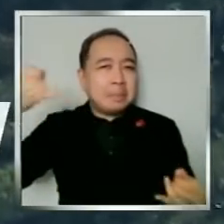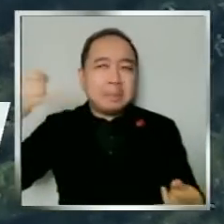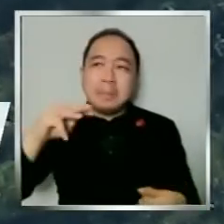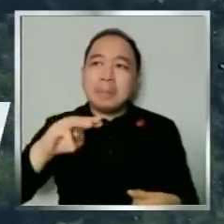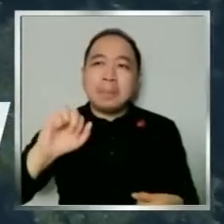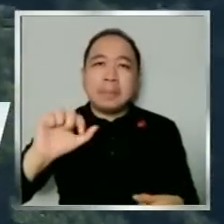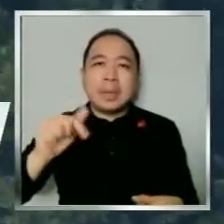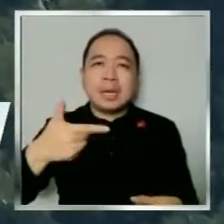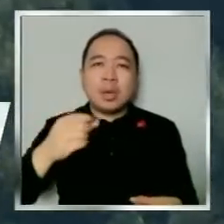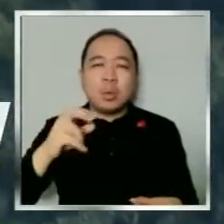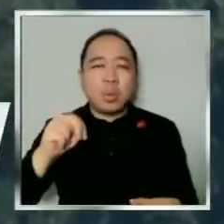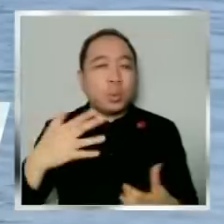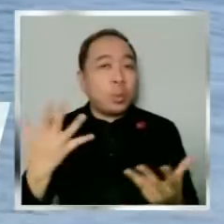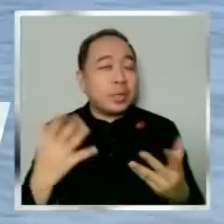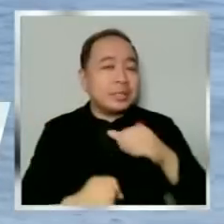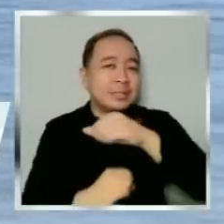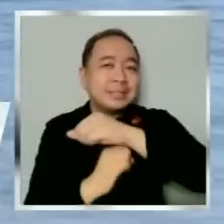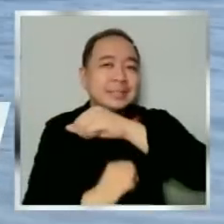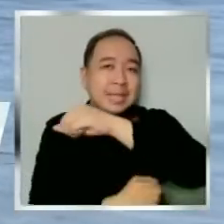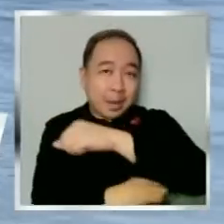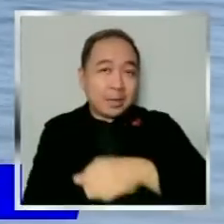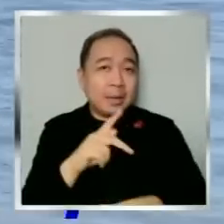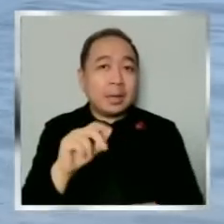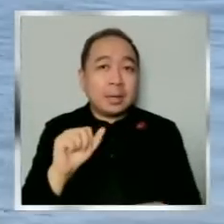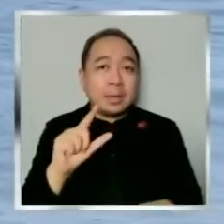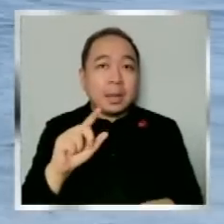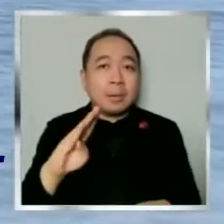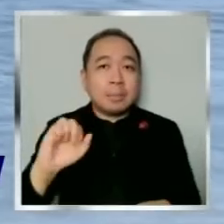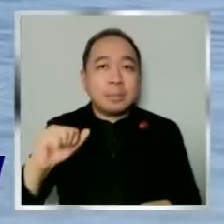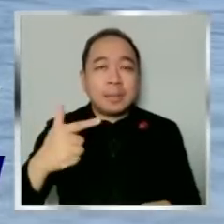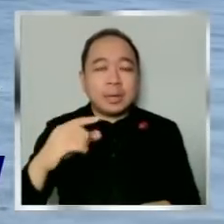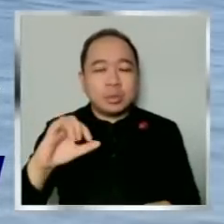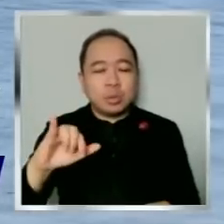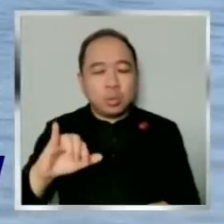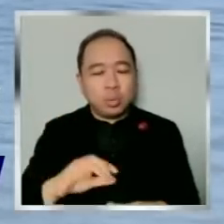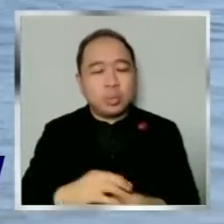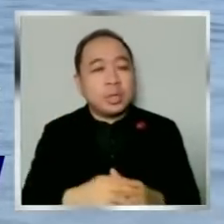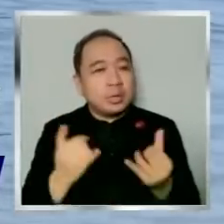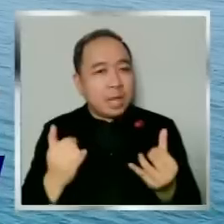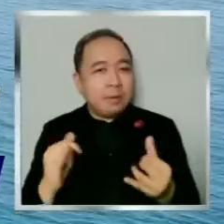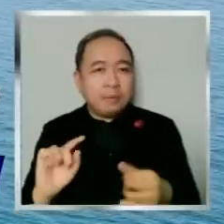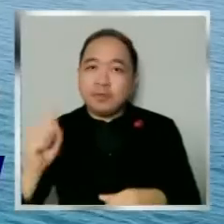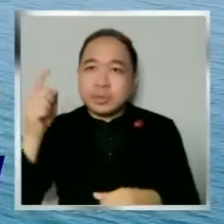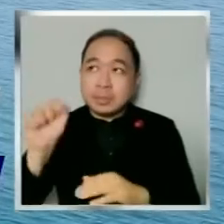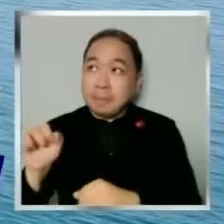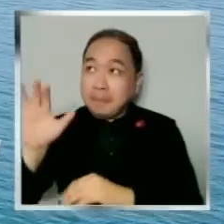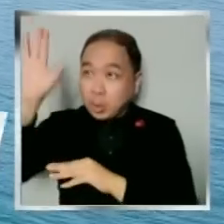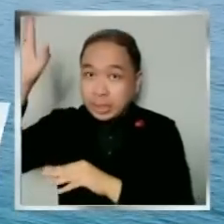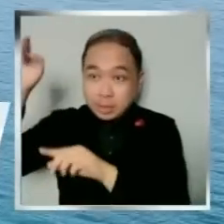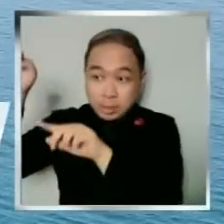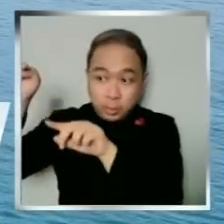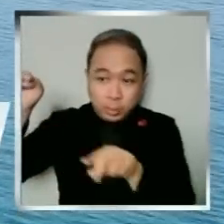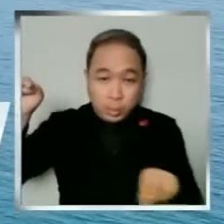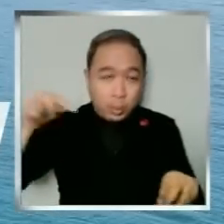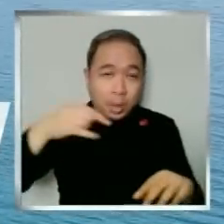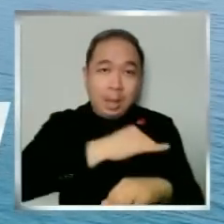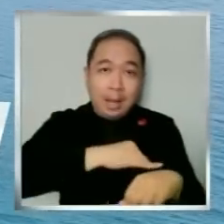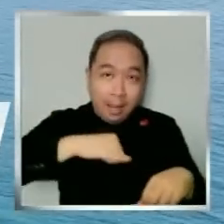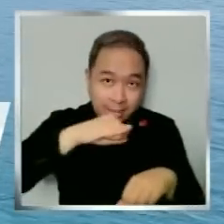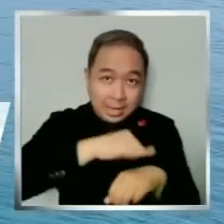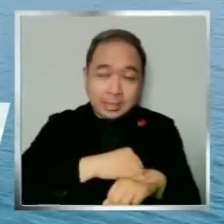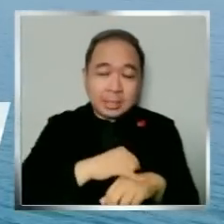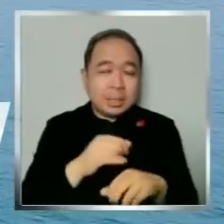dito sa Kalbayog, Samar. This is the first mountain to island zipline in the country. At meron po siyang haba na